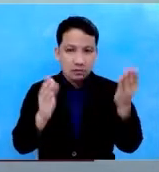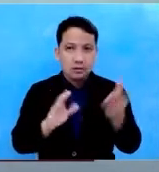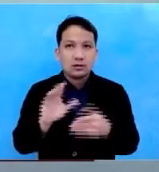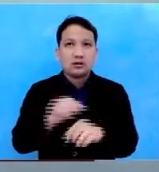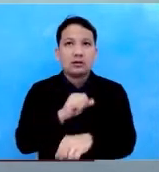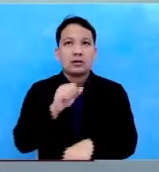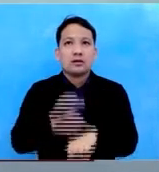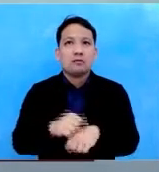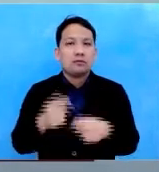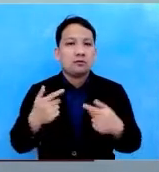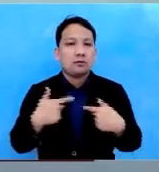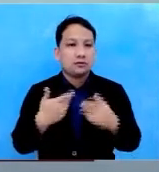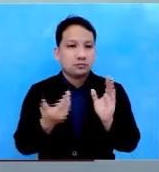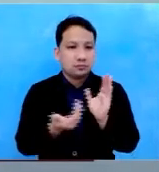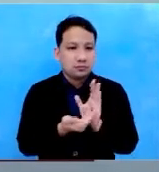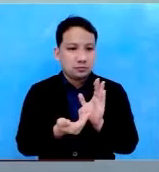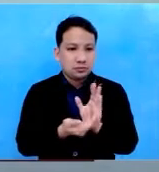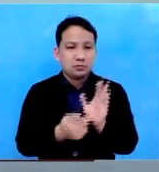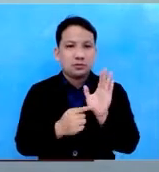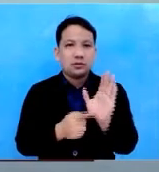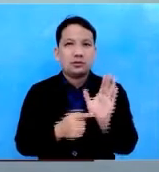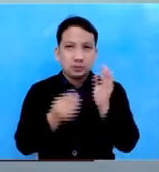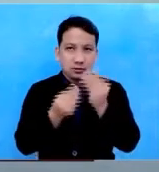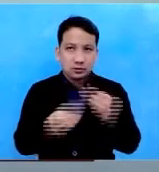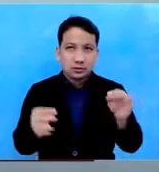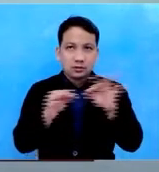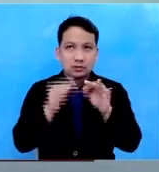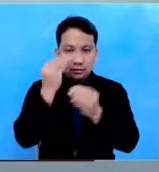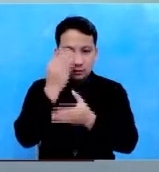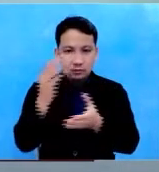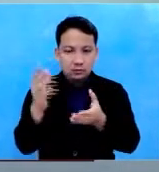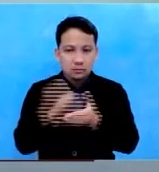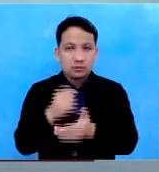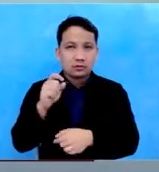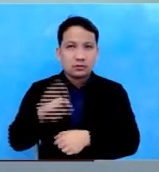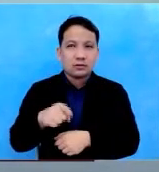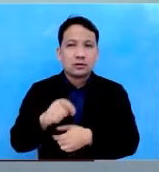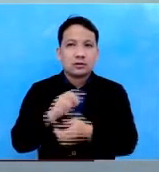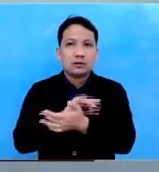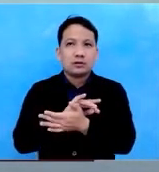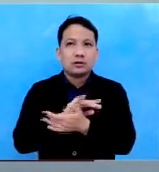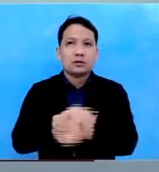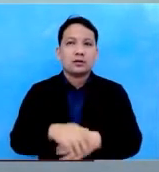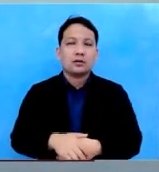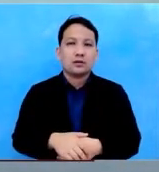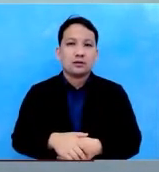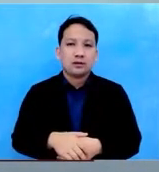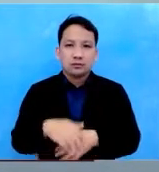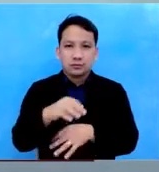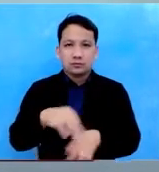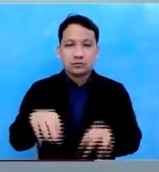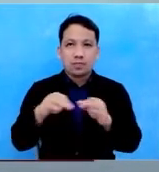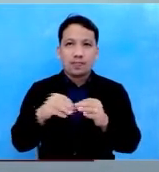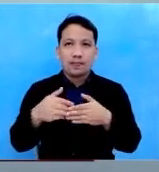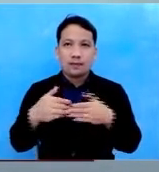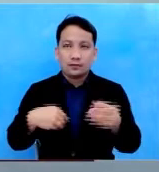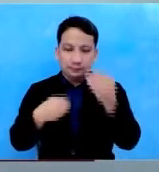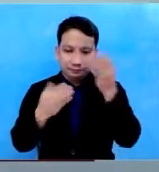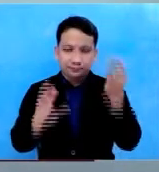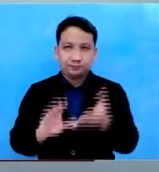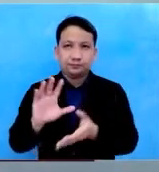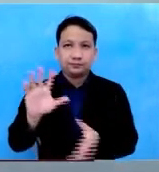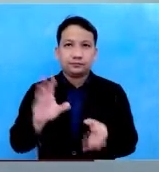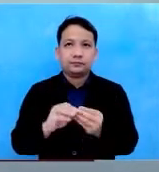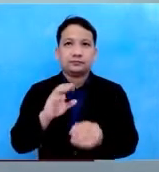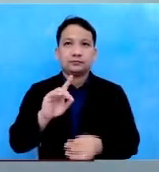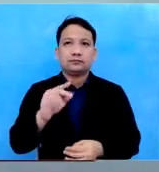pang ebidensya na nagbibigay ito ng mas malalang sakit na COVID-19. Ito po ngayon ang pinanghahawakan ng ating Department of Health